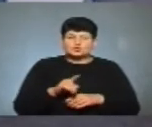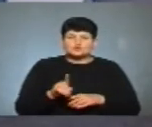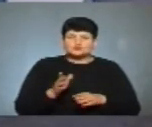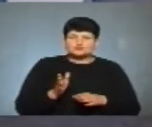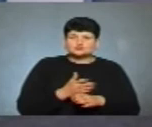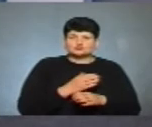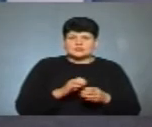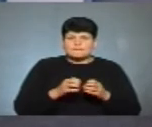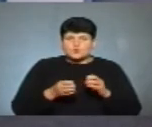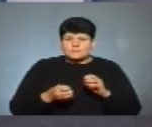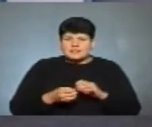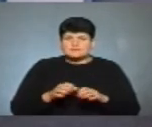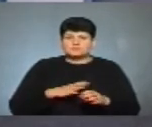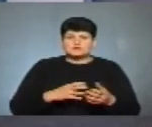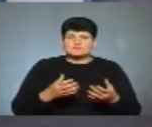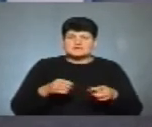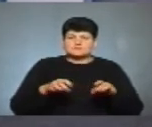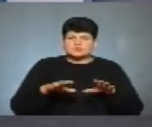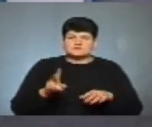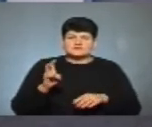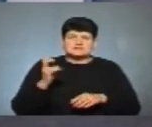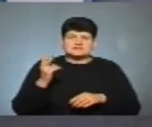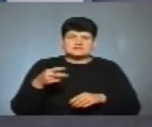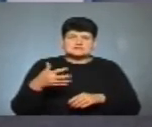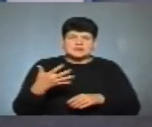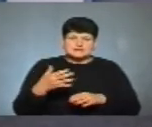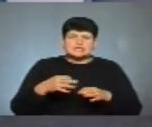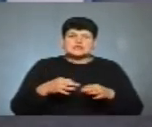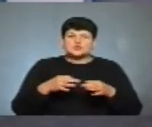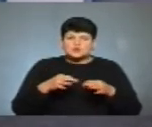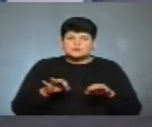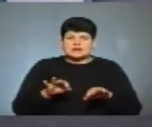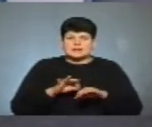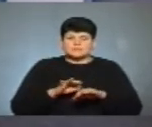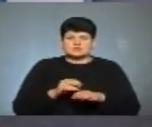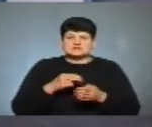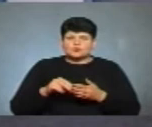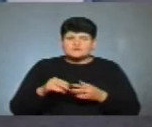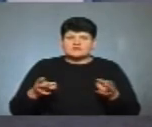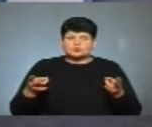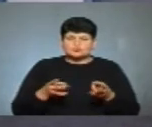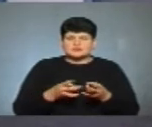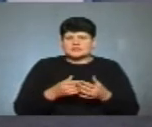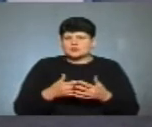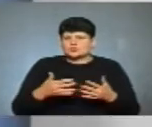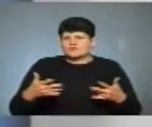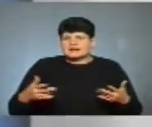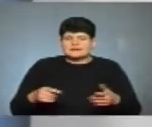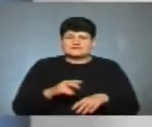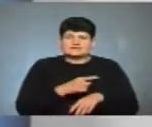ці проблеми, була прийнята постанова 225, яка дозволяла проводити закупівлі необхідних товарів лікарням